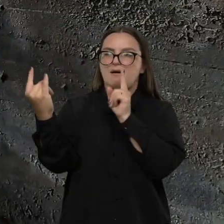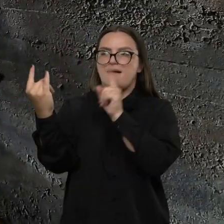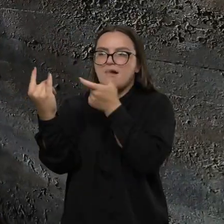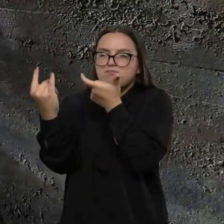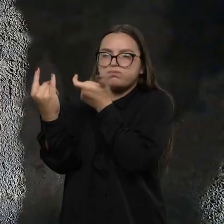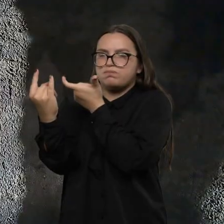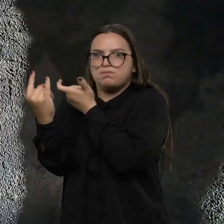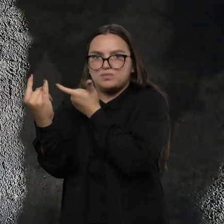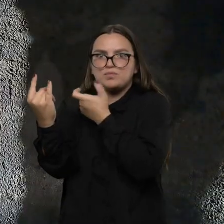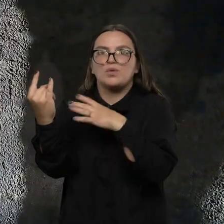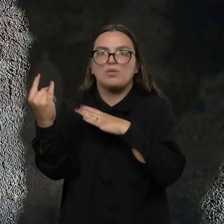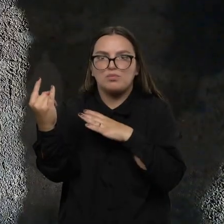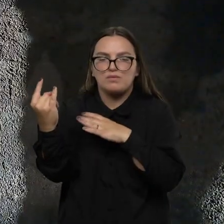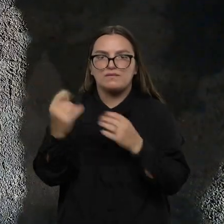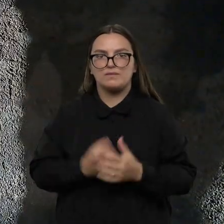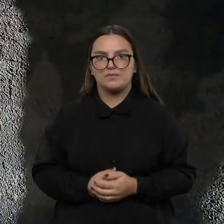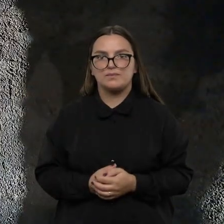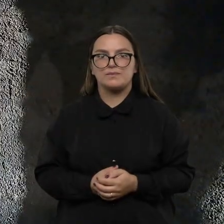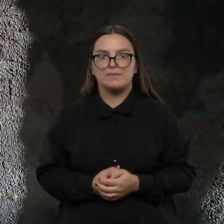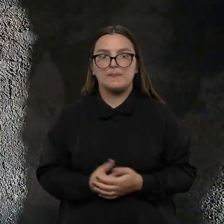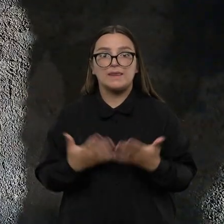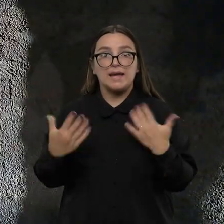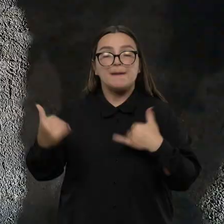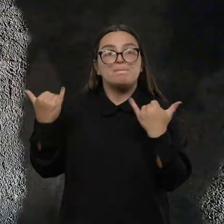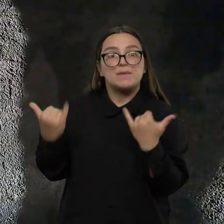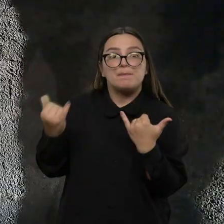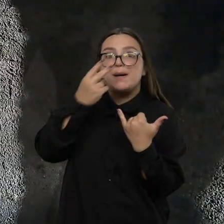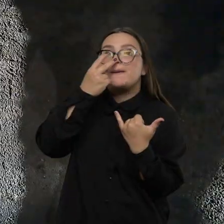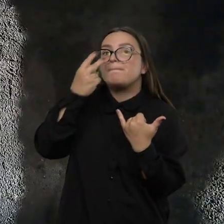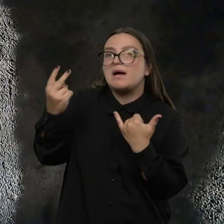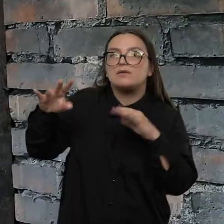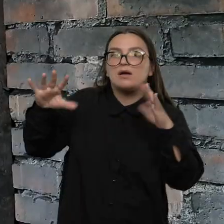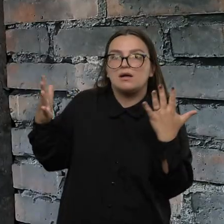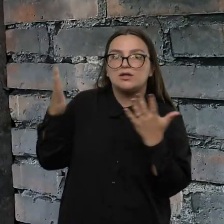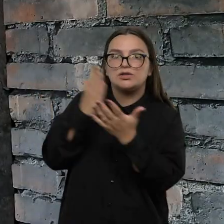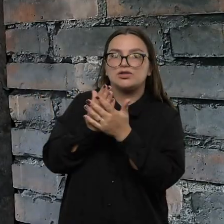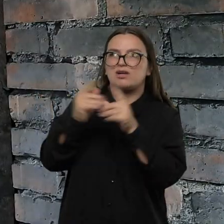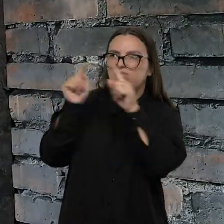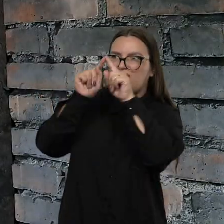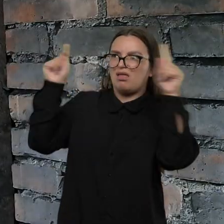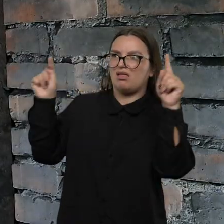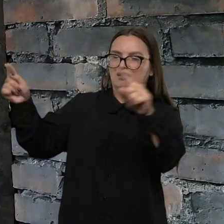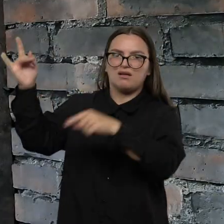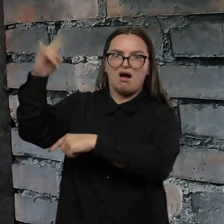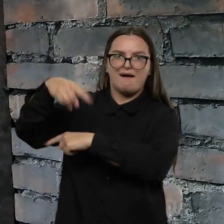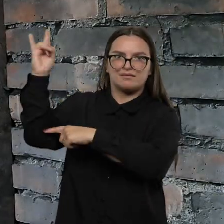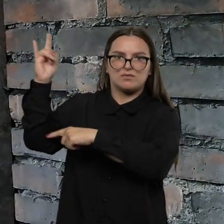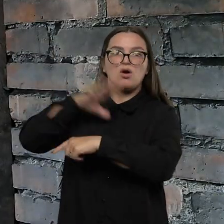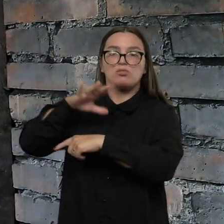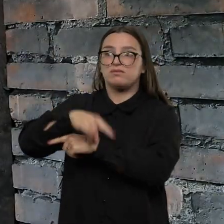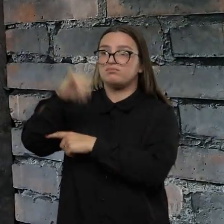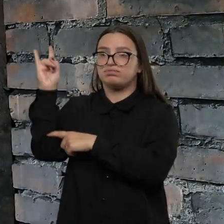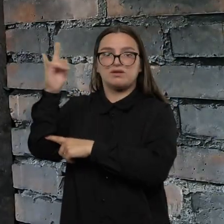ant sienos, kažkas turėjo su ginklu prieiti ir iššauti į vidų. Dabar matoma tokia didelė